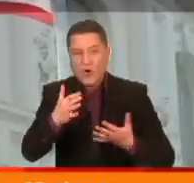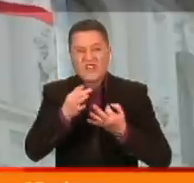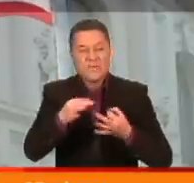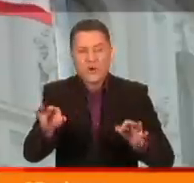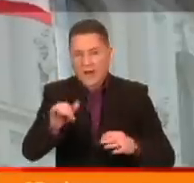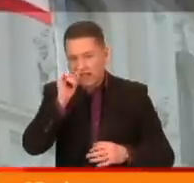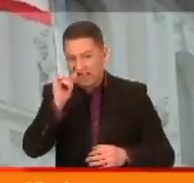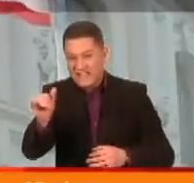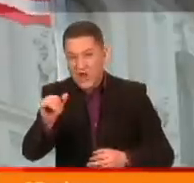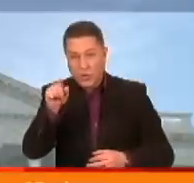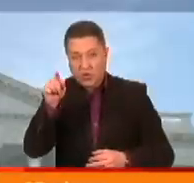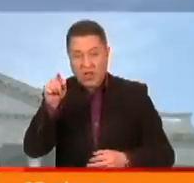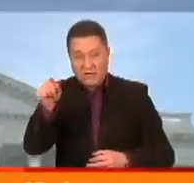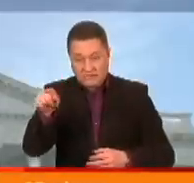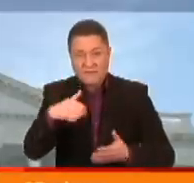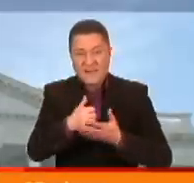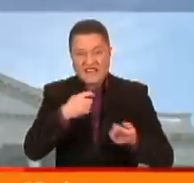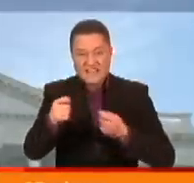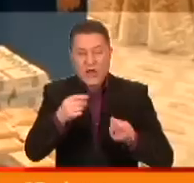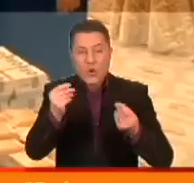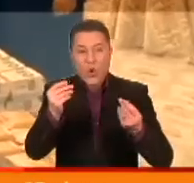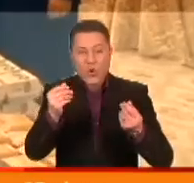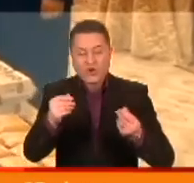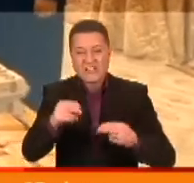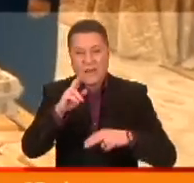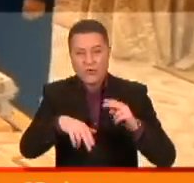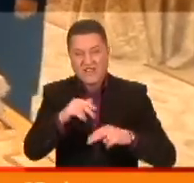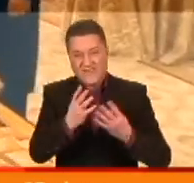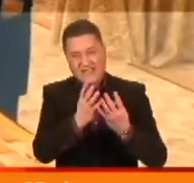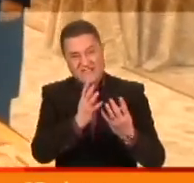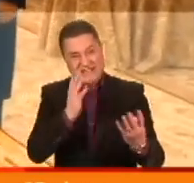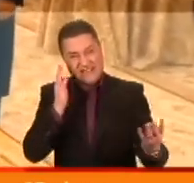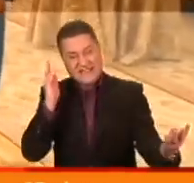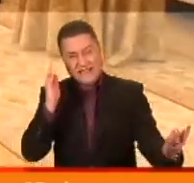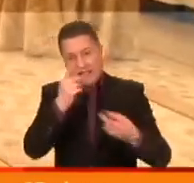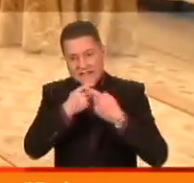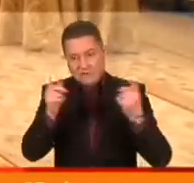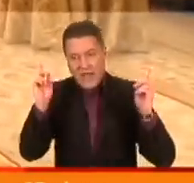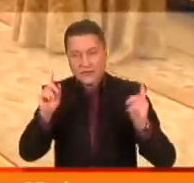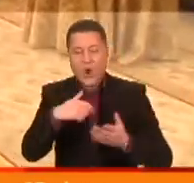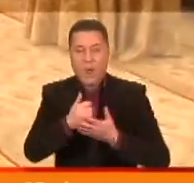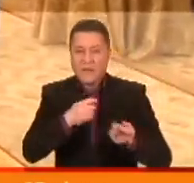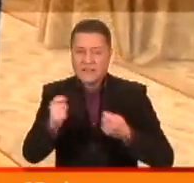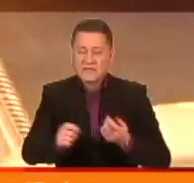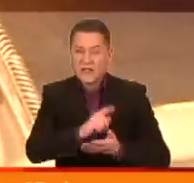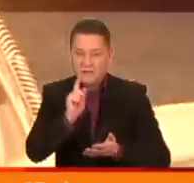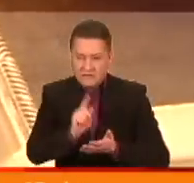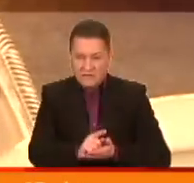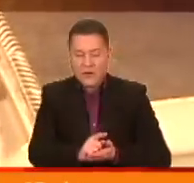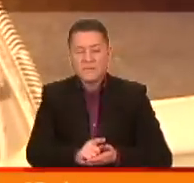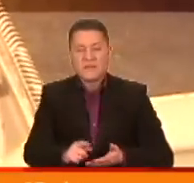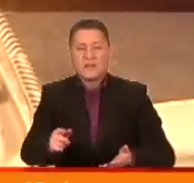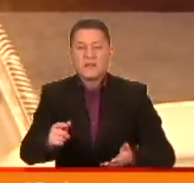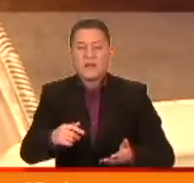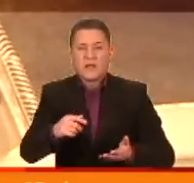дають Трампові грошей на будівництво стіни з Мексикою. Але ж президент свої обов'язки виконувати мусить, як і влаштовувати